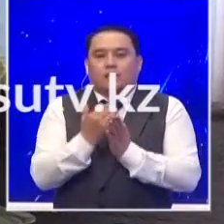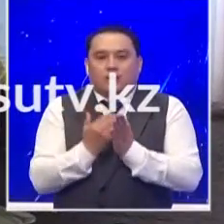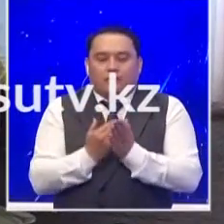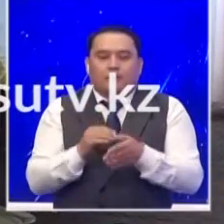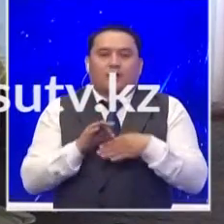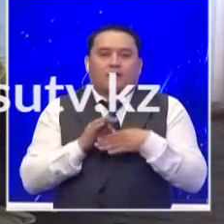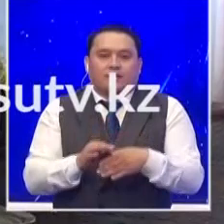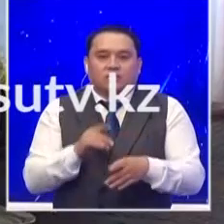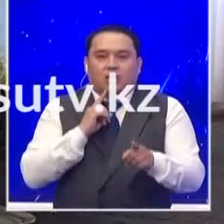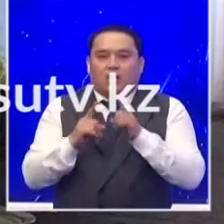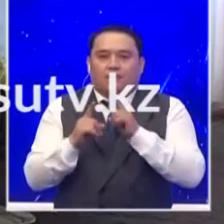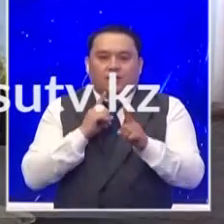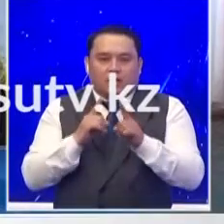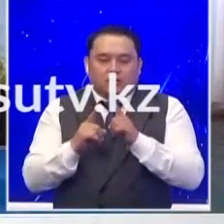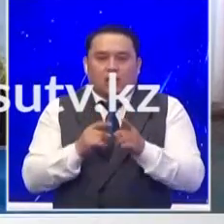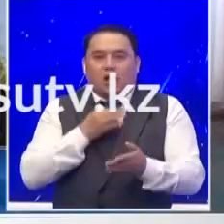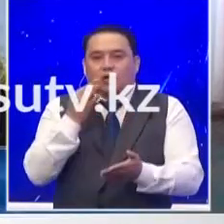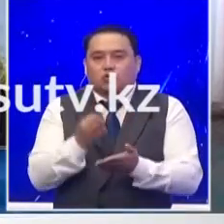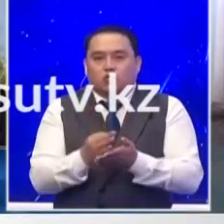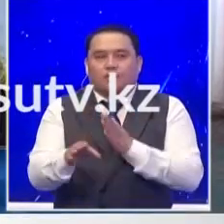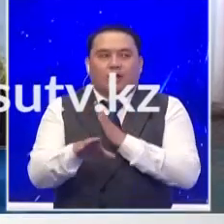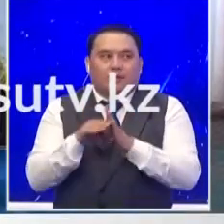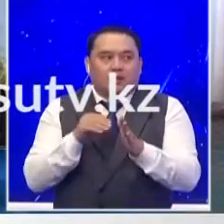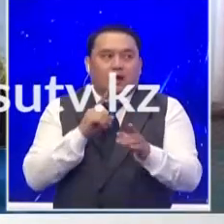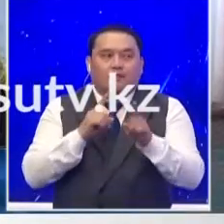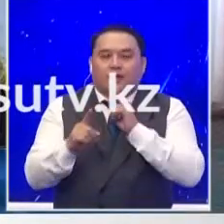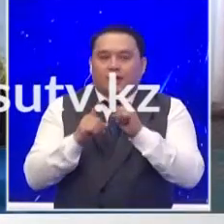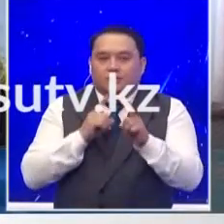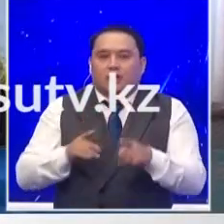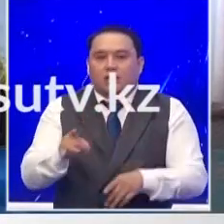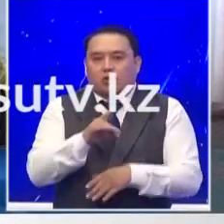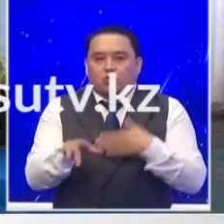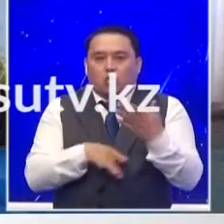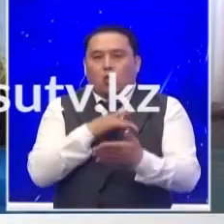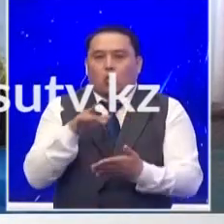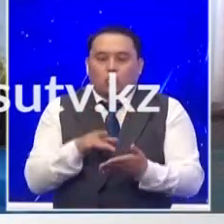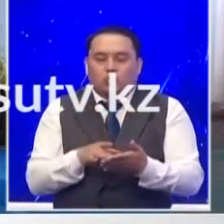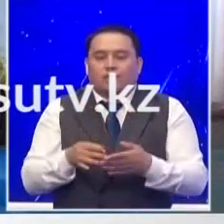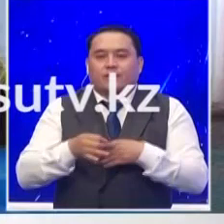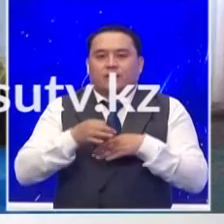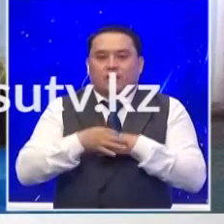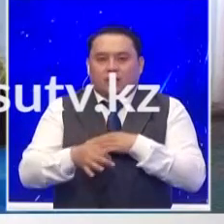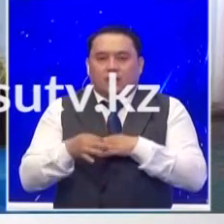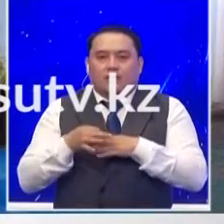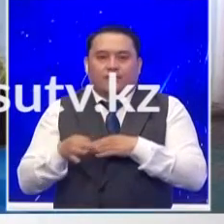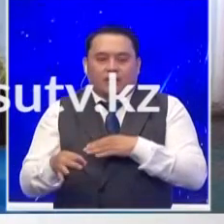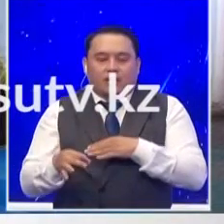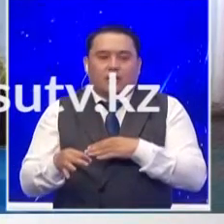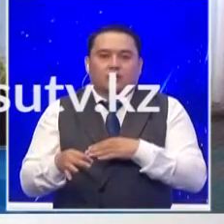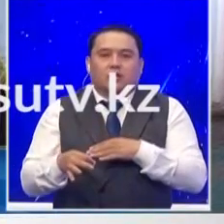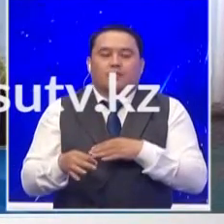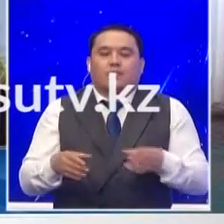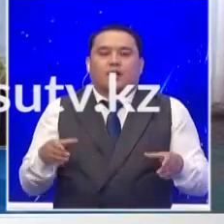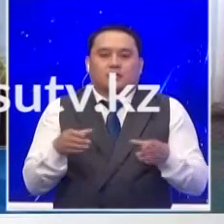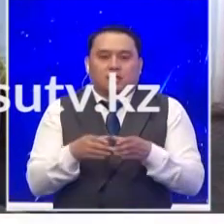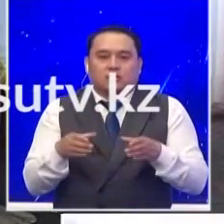проведения конференции, отчетно-выборной конференции районных городских филиалов и отчетно-выборное собрание первичных